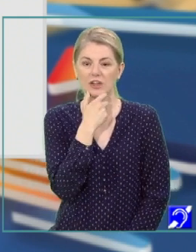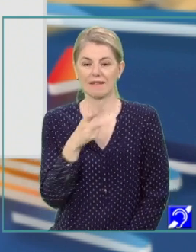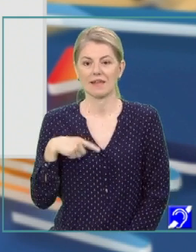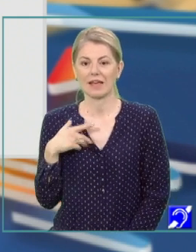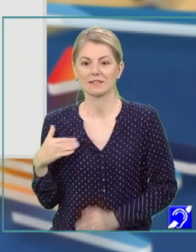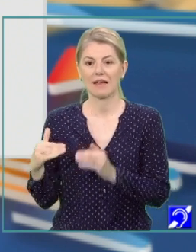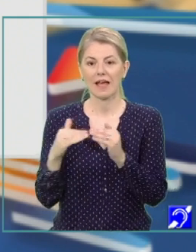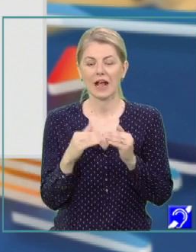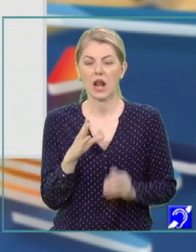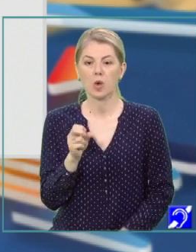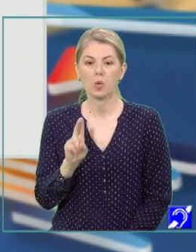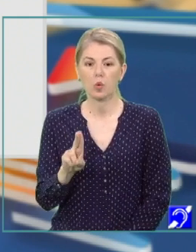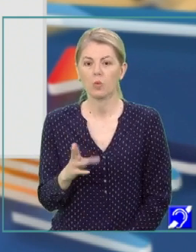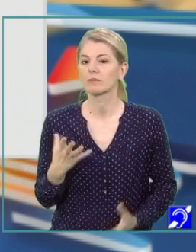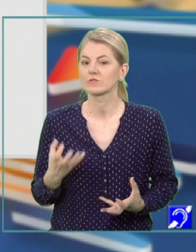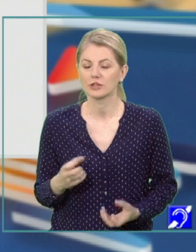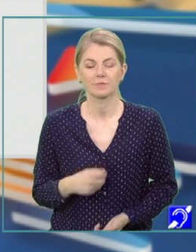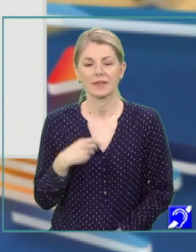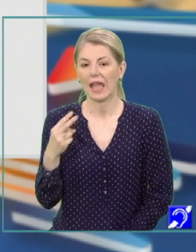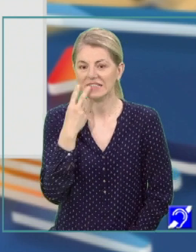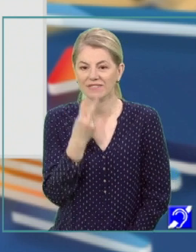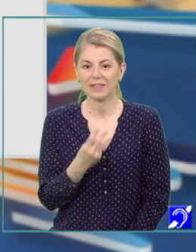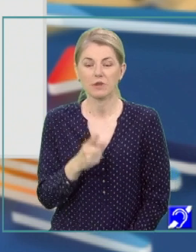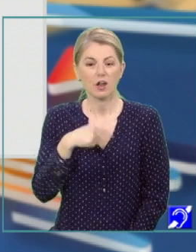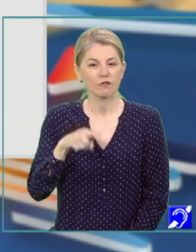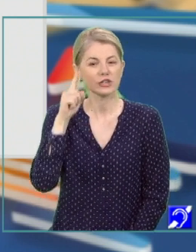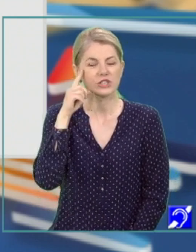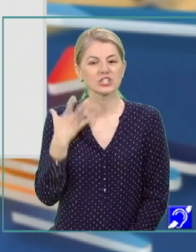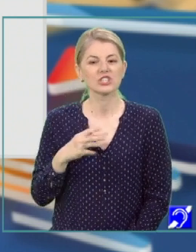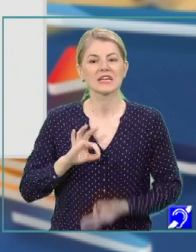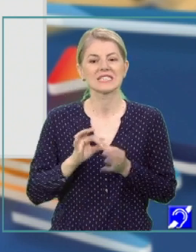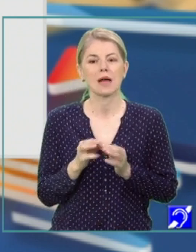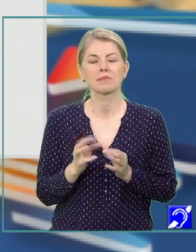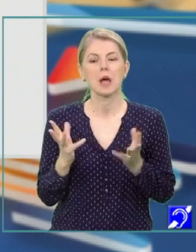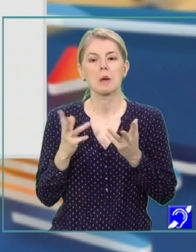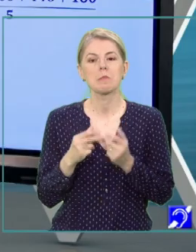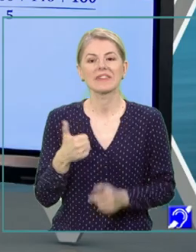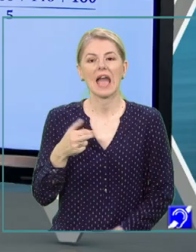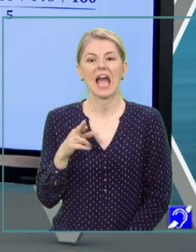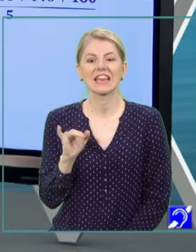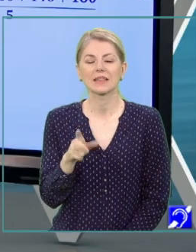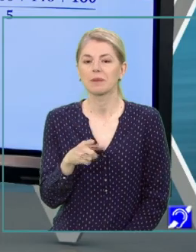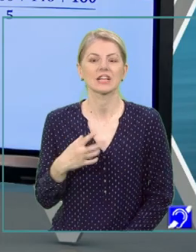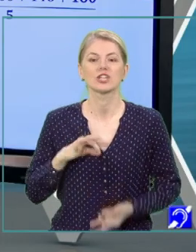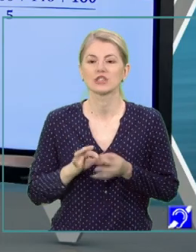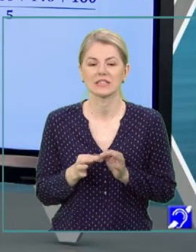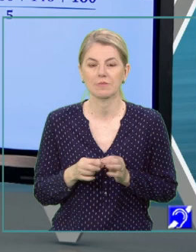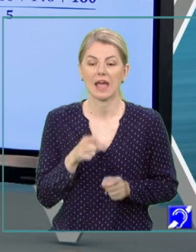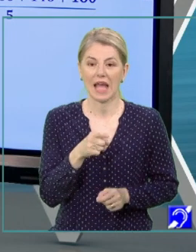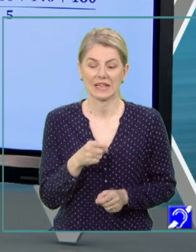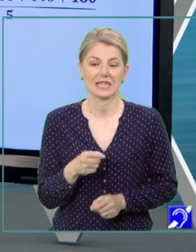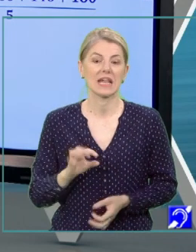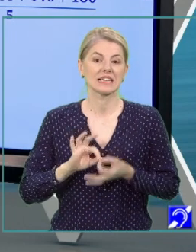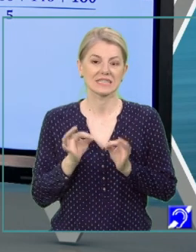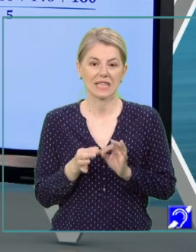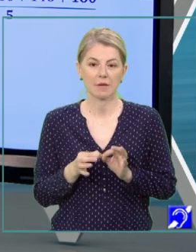este egală cu... Ia să vedem, vă știți ce înseamnă o medie aritmetică? Media aritmetică